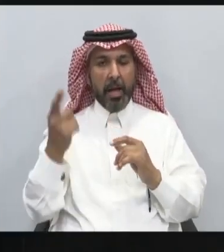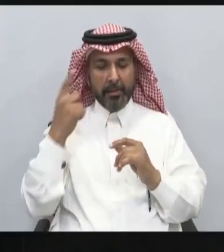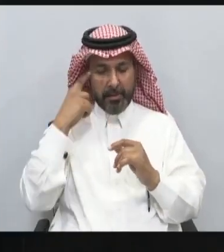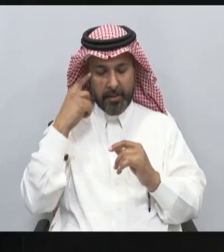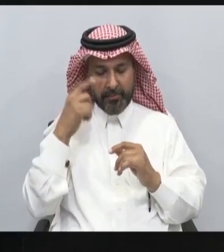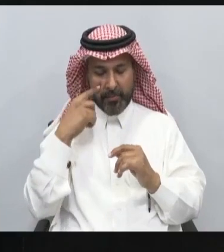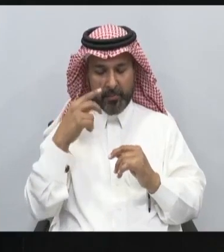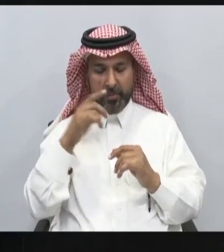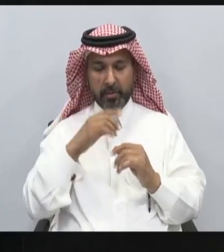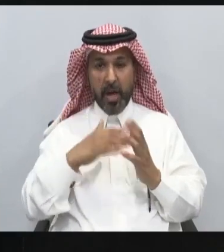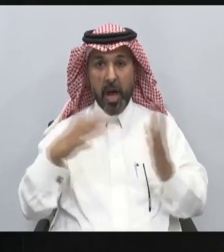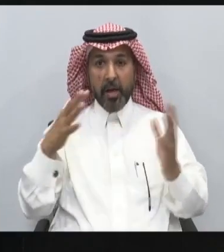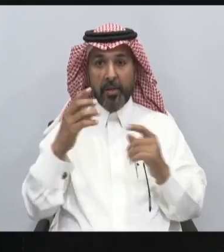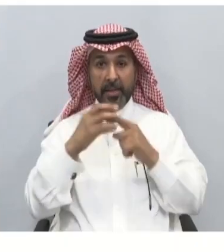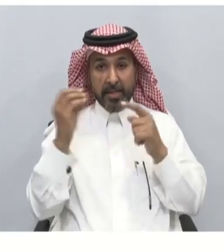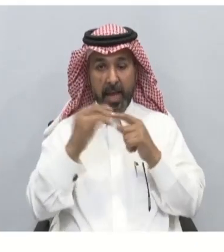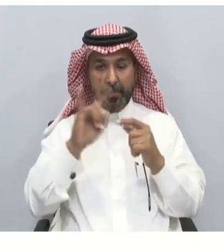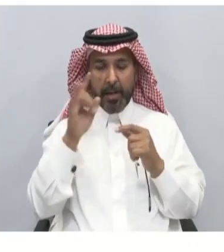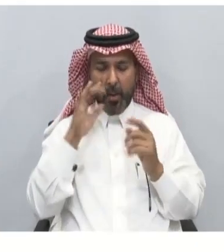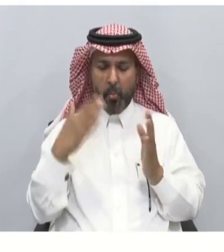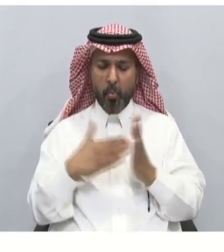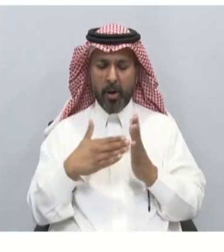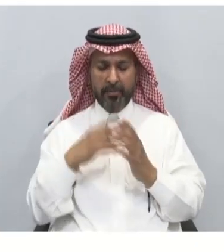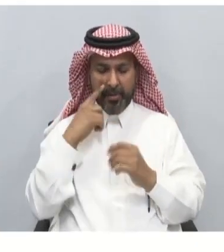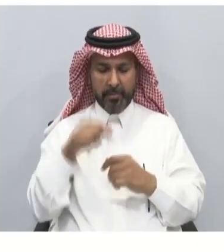ينفع لان عدد الزهرات ما ينفع يصير سالب.